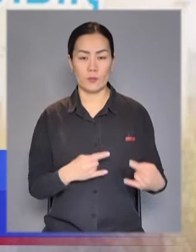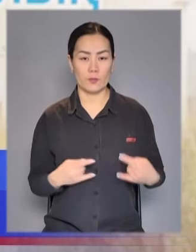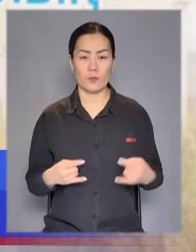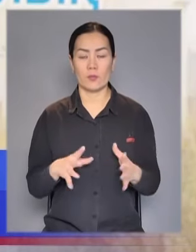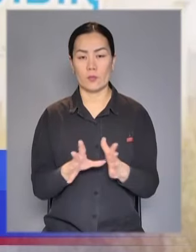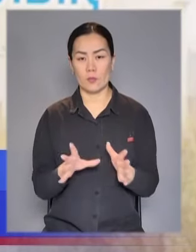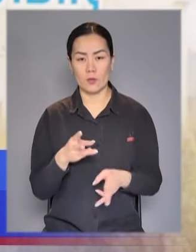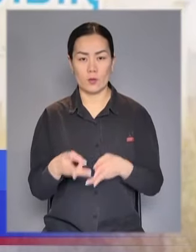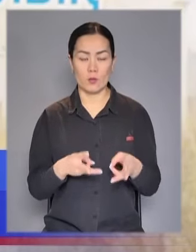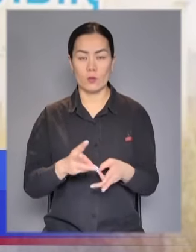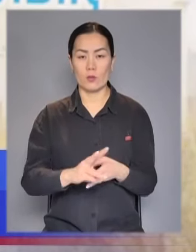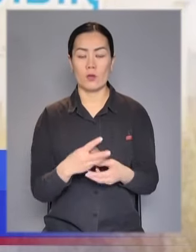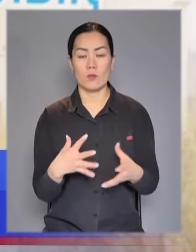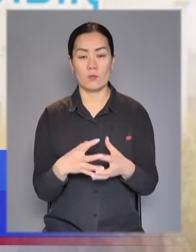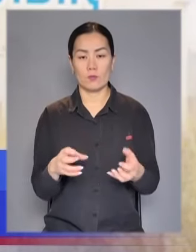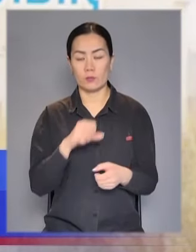стентирование. Также проводились у нас